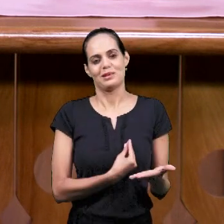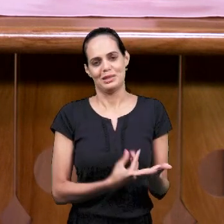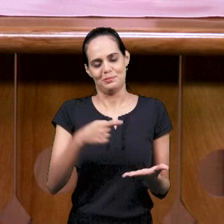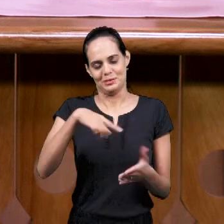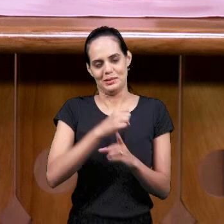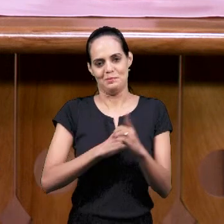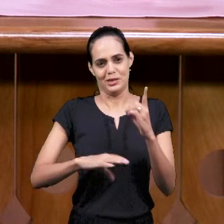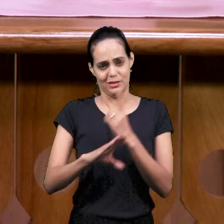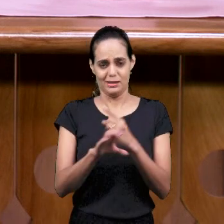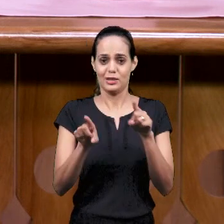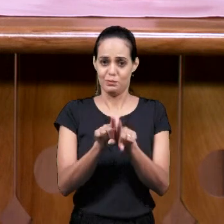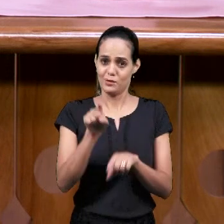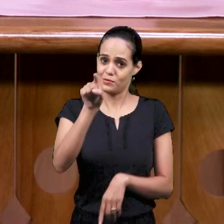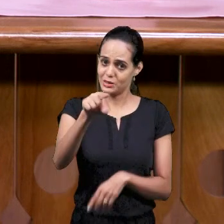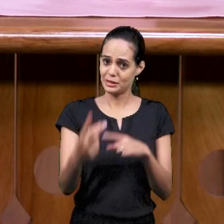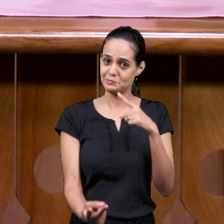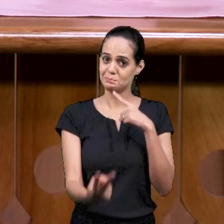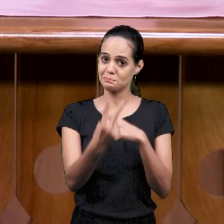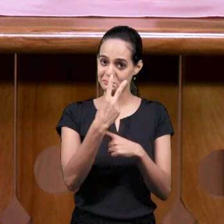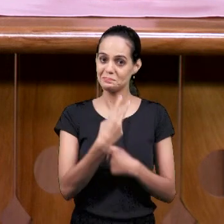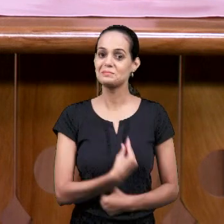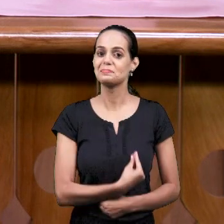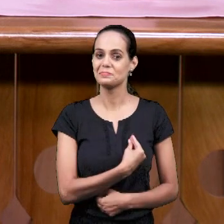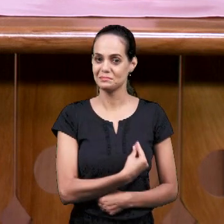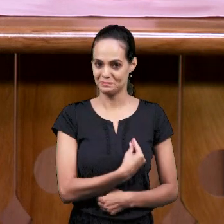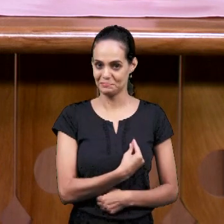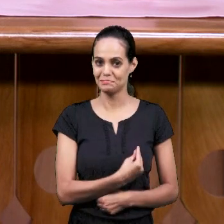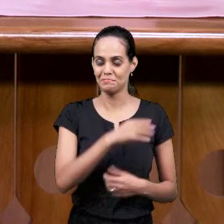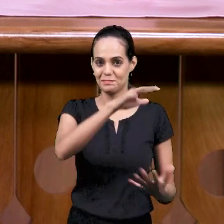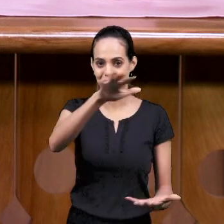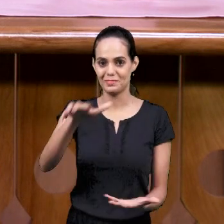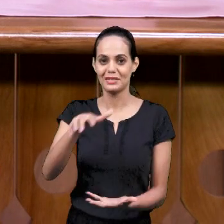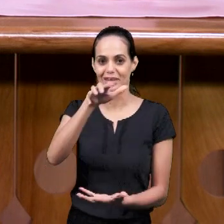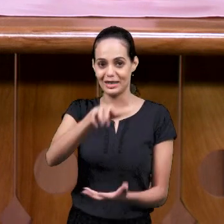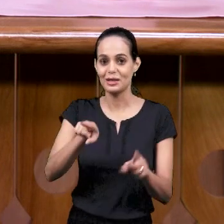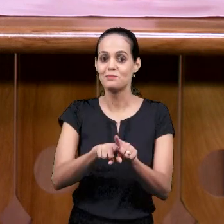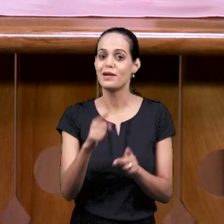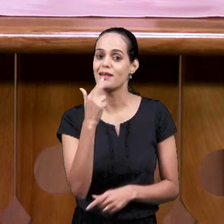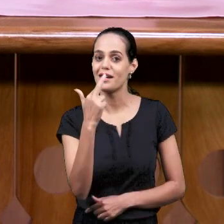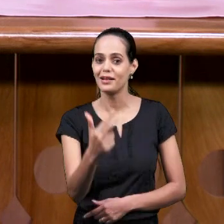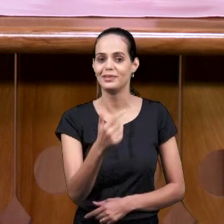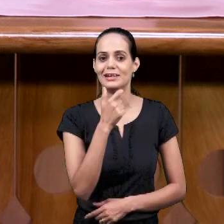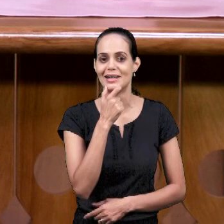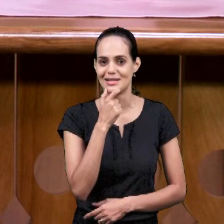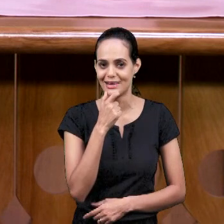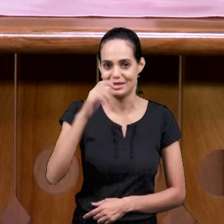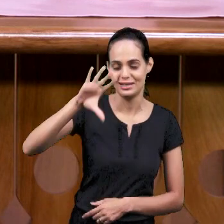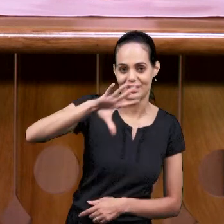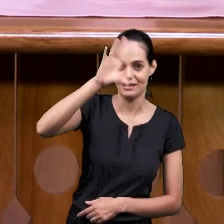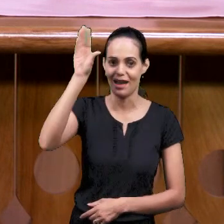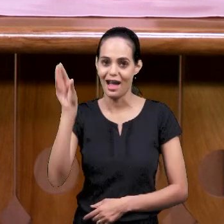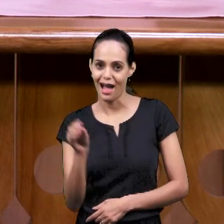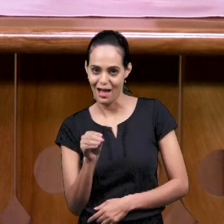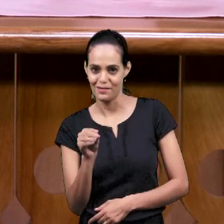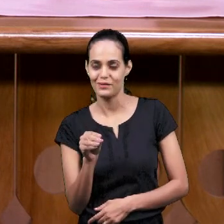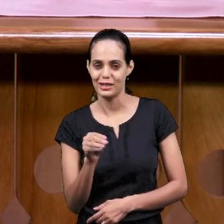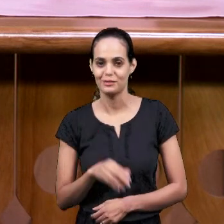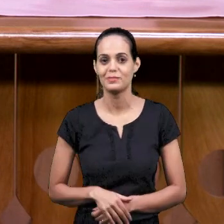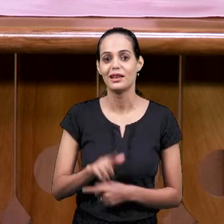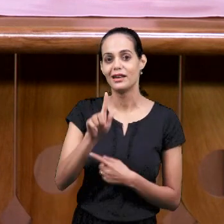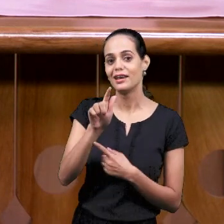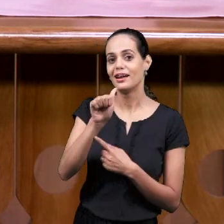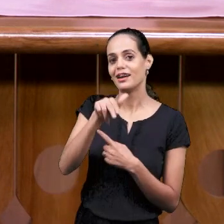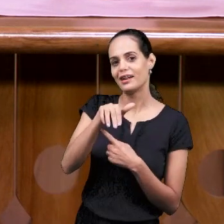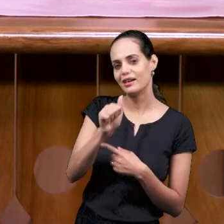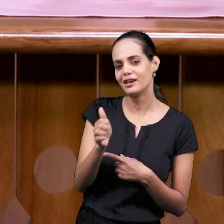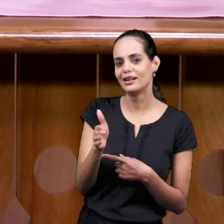et sœurs. Nous avons ici avec nous qui participent de notre transmission en langue anglaise, en Afrique anglaise,